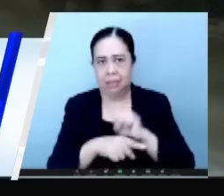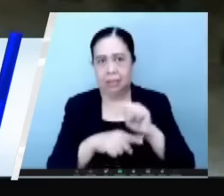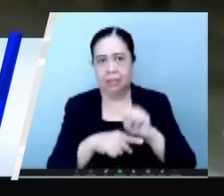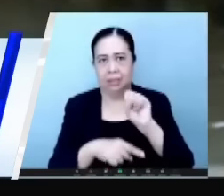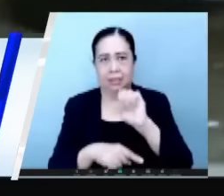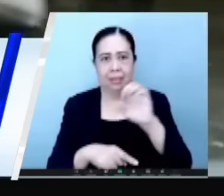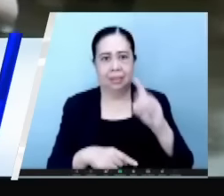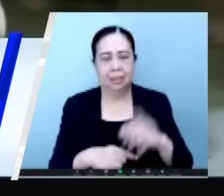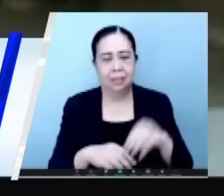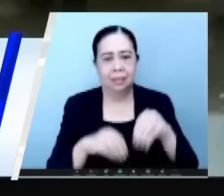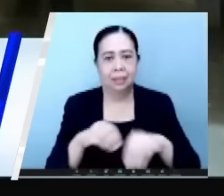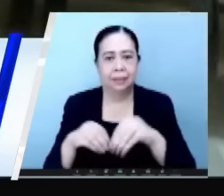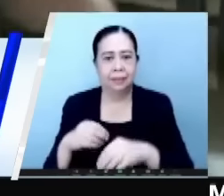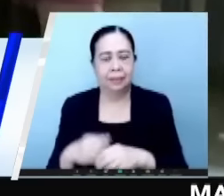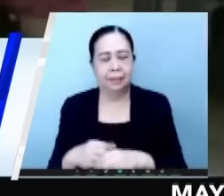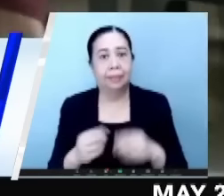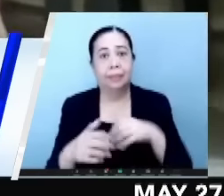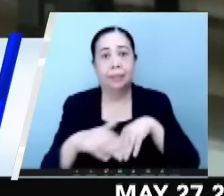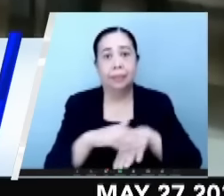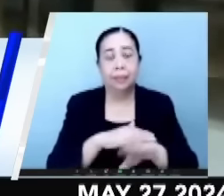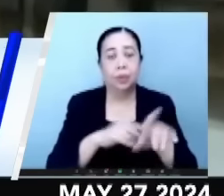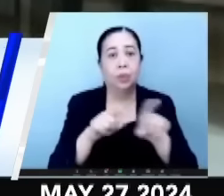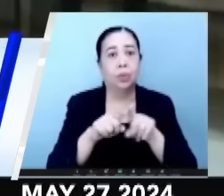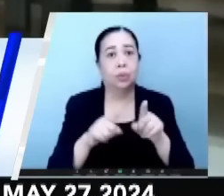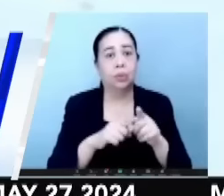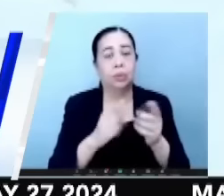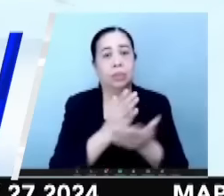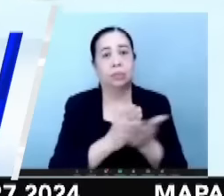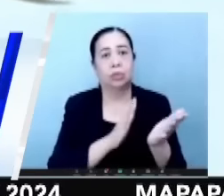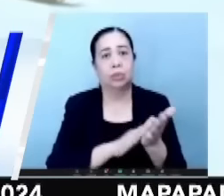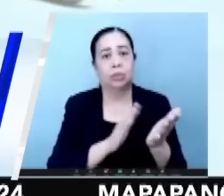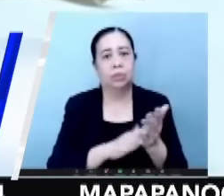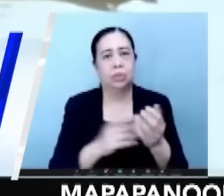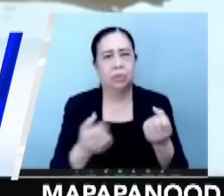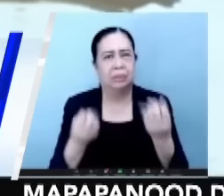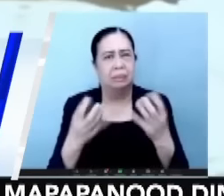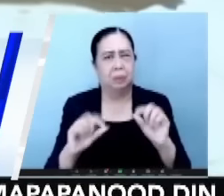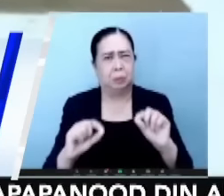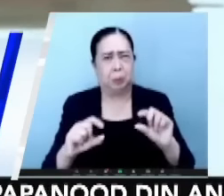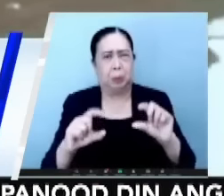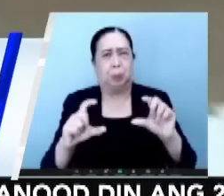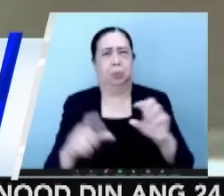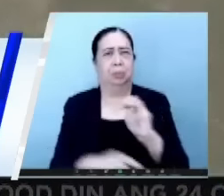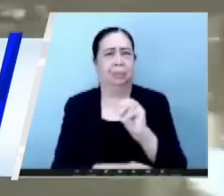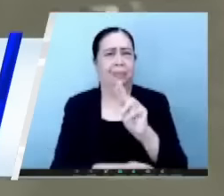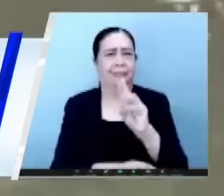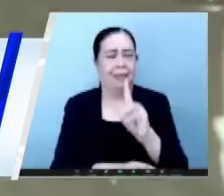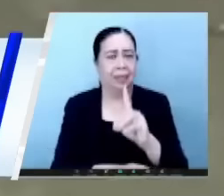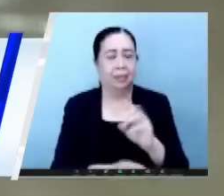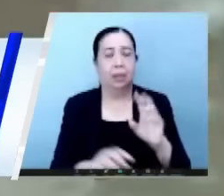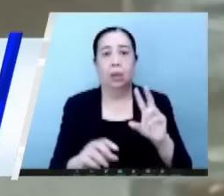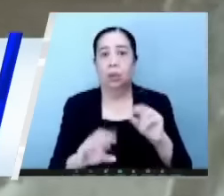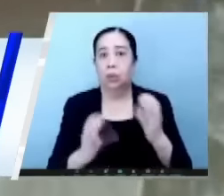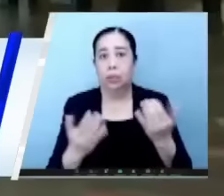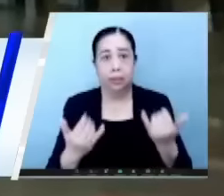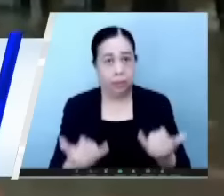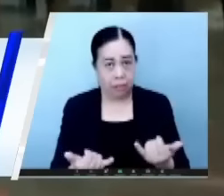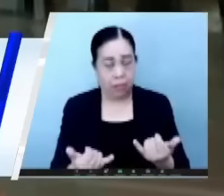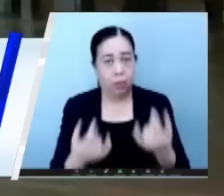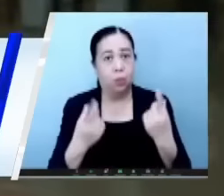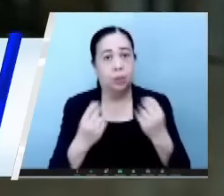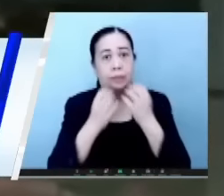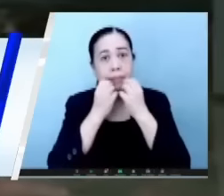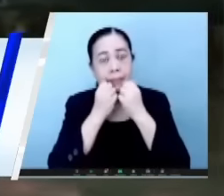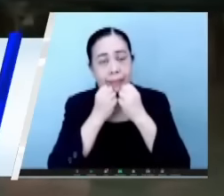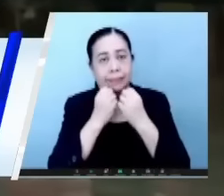din ang baha ang ilang paaralan kahapon na nag-iwan ng makapal na putik. Dahil walang pasok ngayong araw, sinamantala ng mga guro at